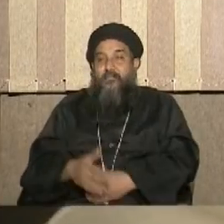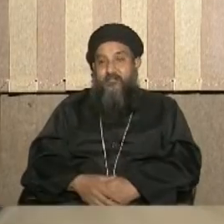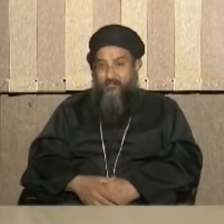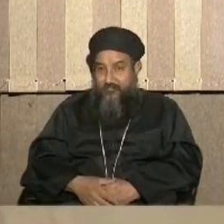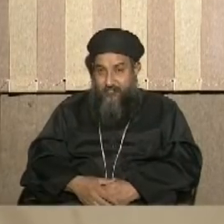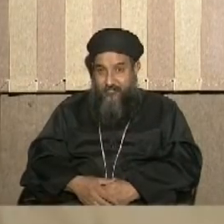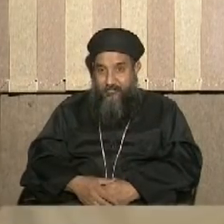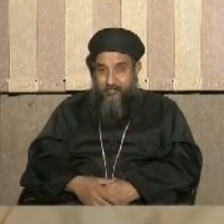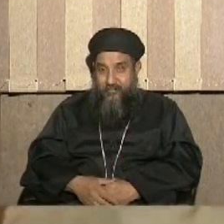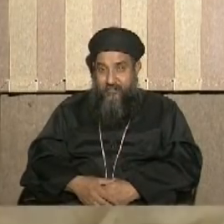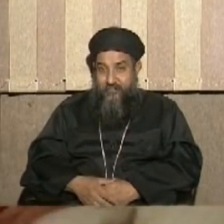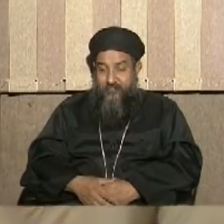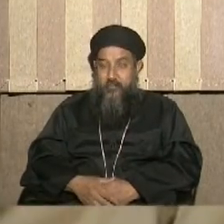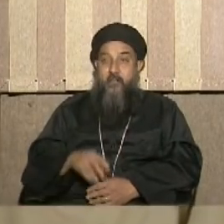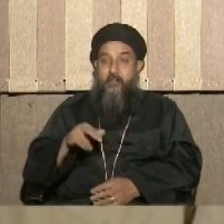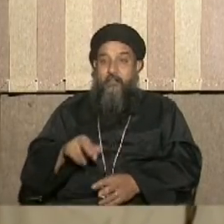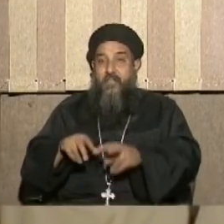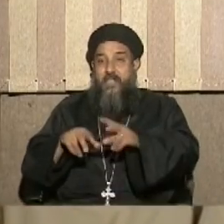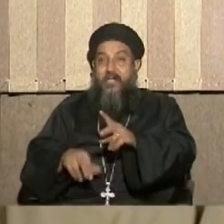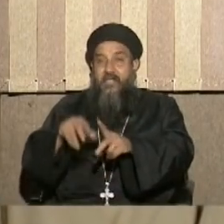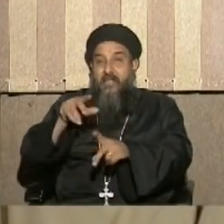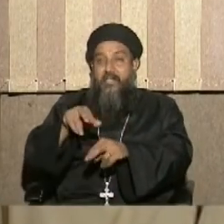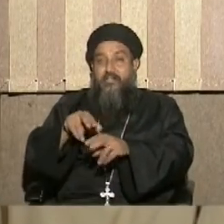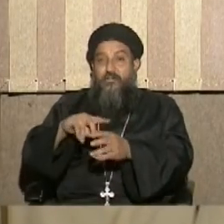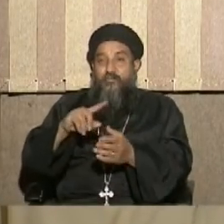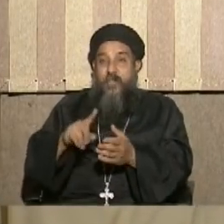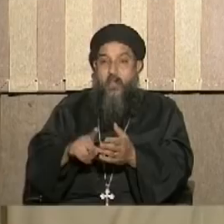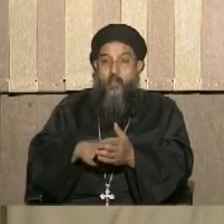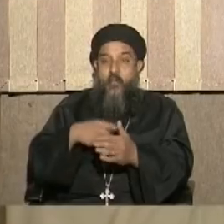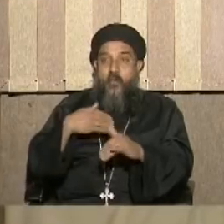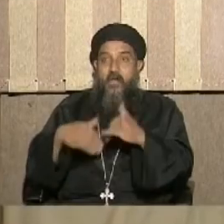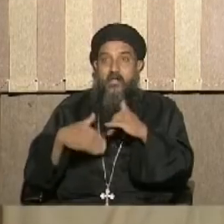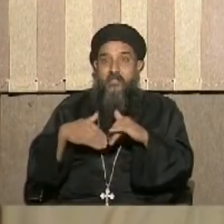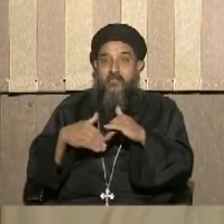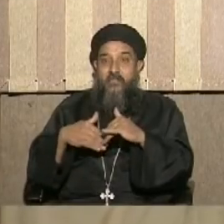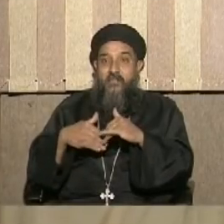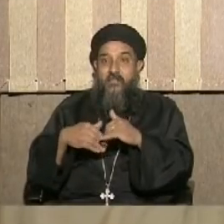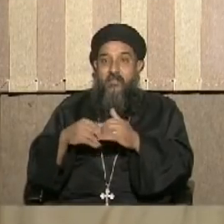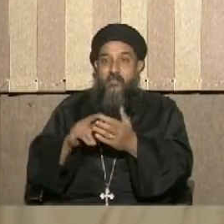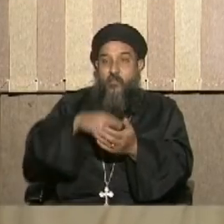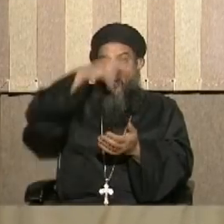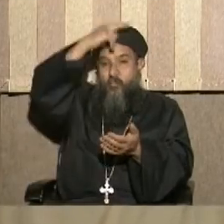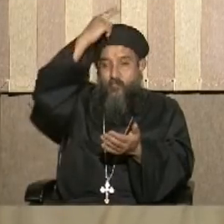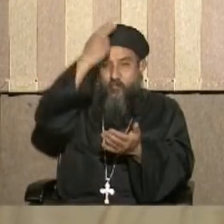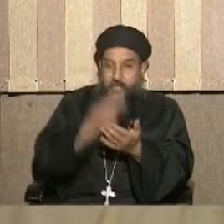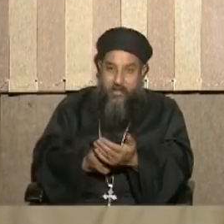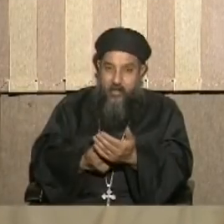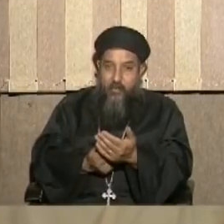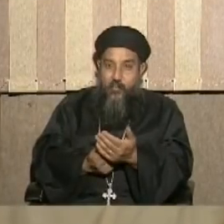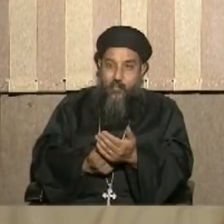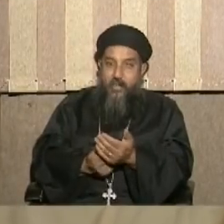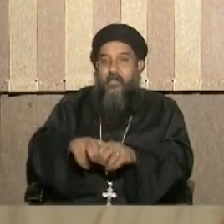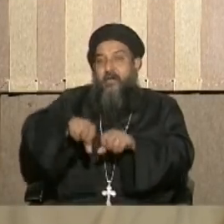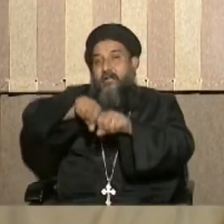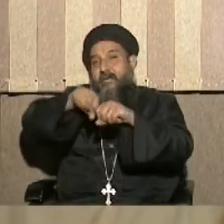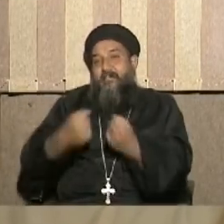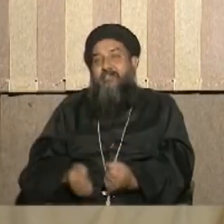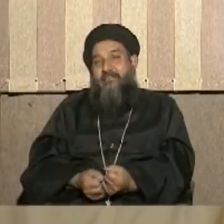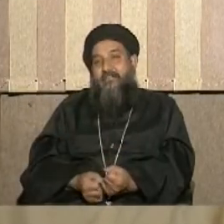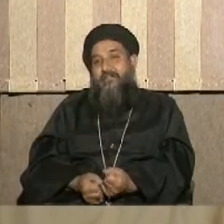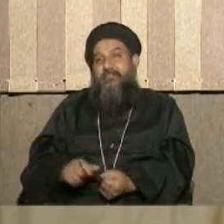وفين الجمل ده؟ وانا ماشي في اول الطريق الجمل الزحلق وانكسرت